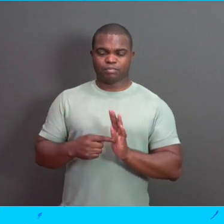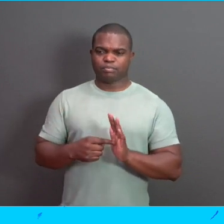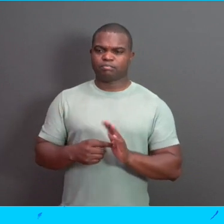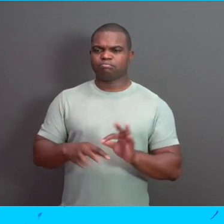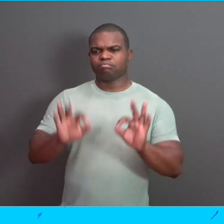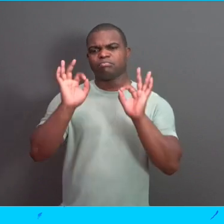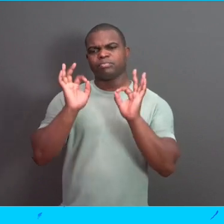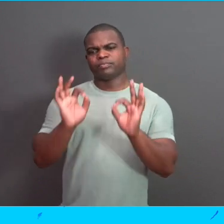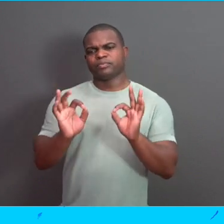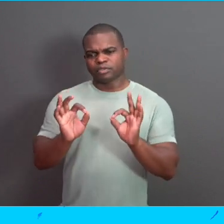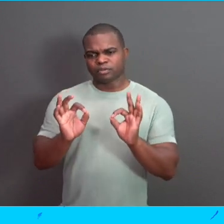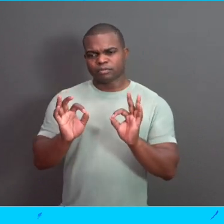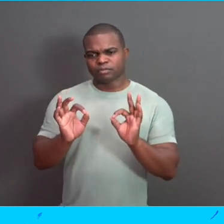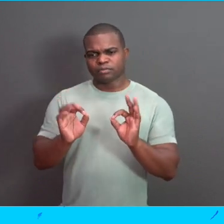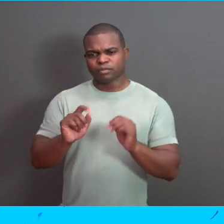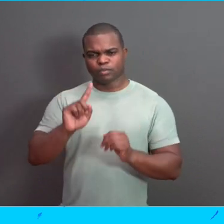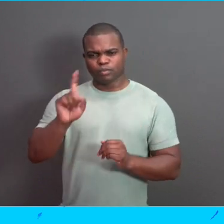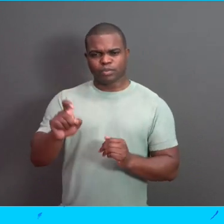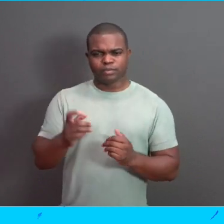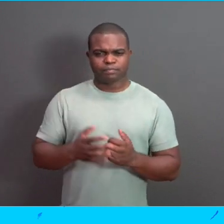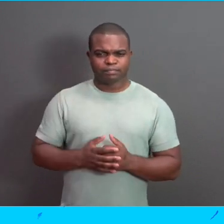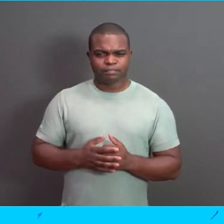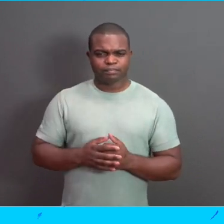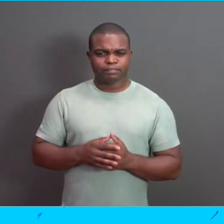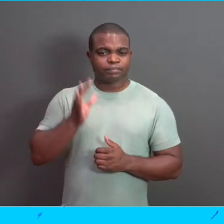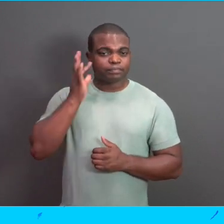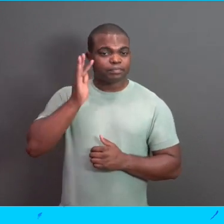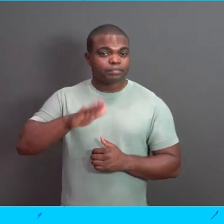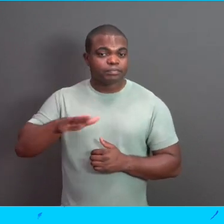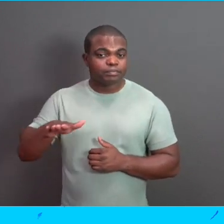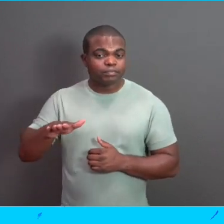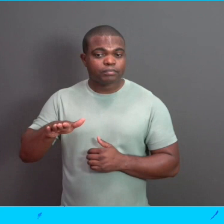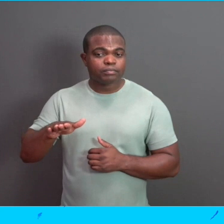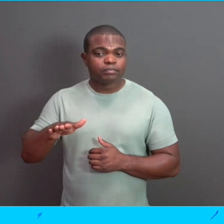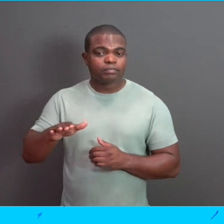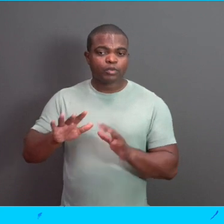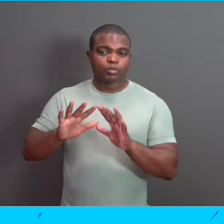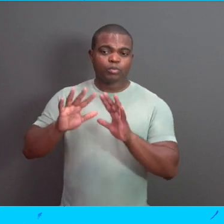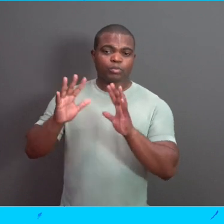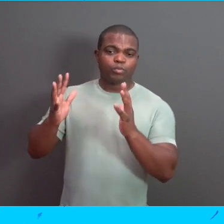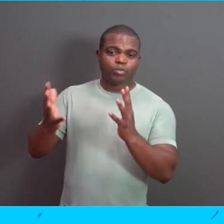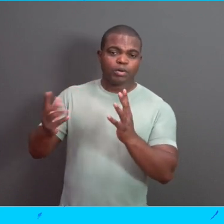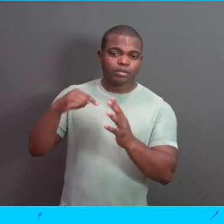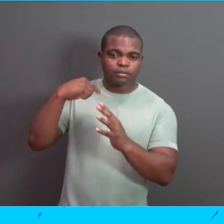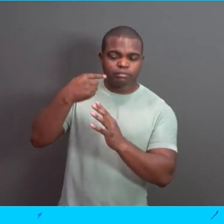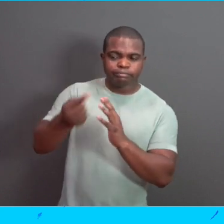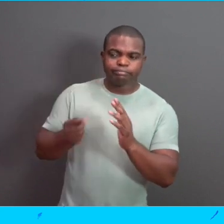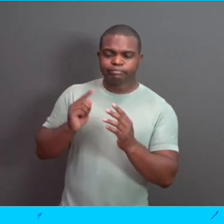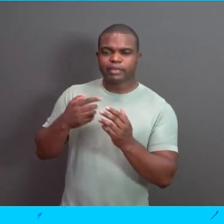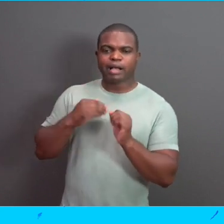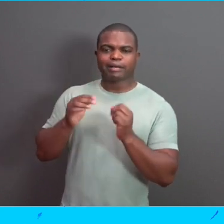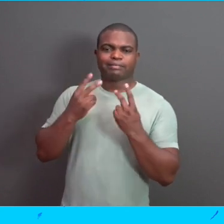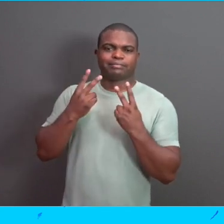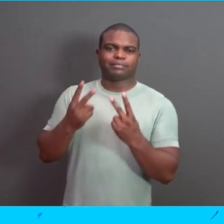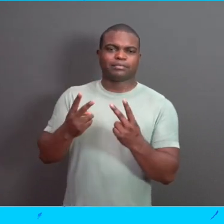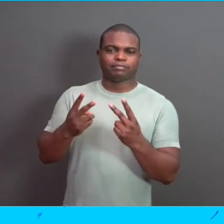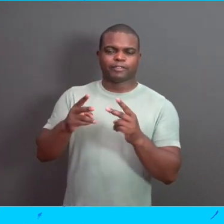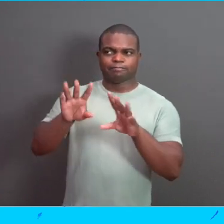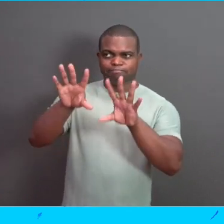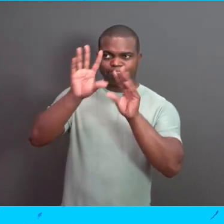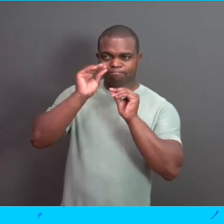adolescentes, des filles et aussi des garçons qui luttent pour leurs droits tous les jours